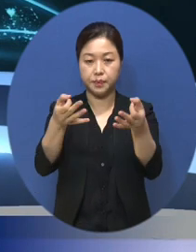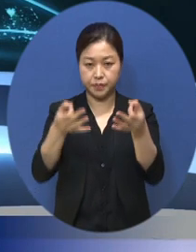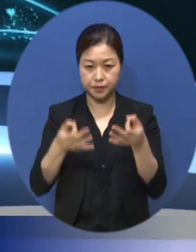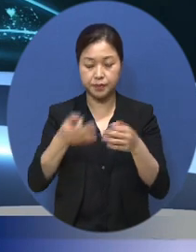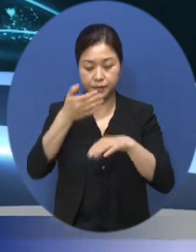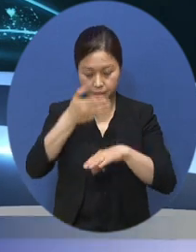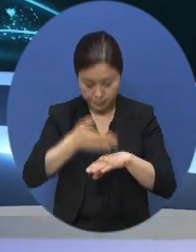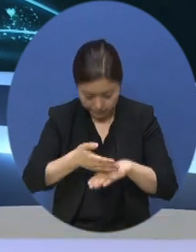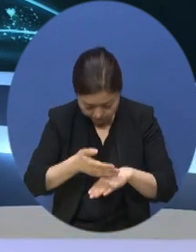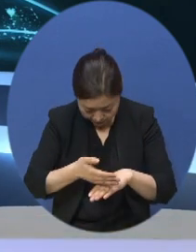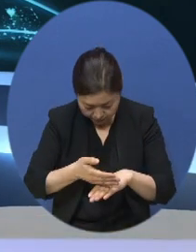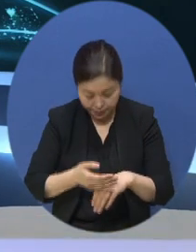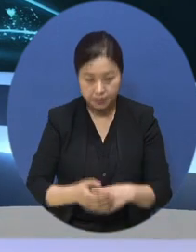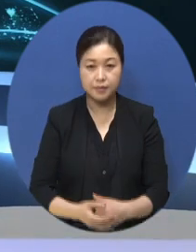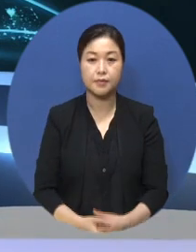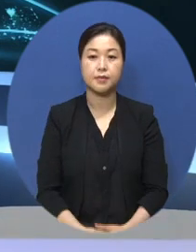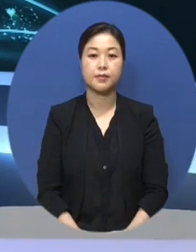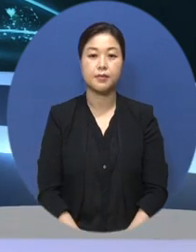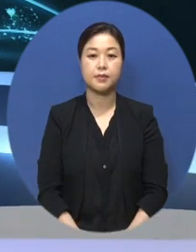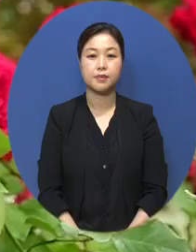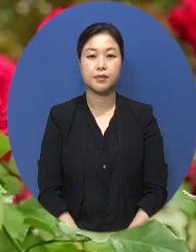여러분 고맙습니다.